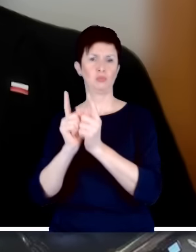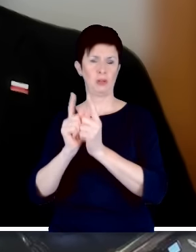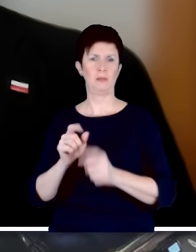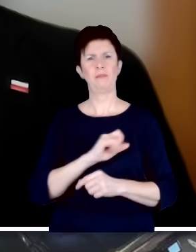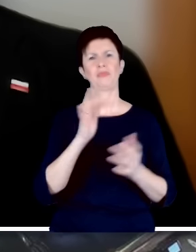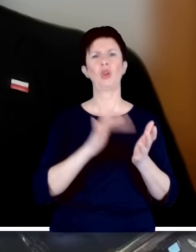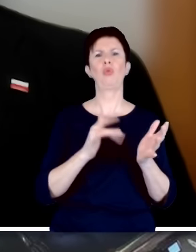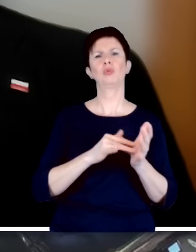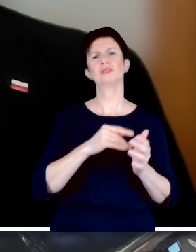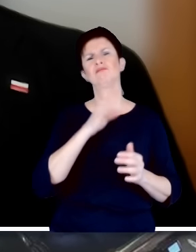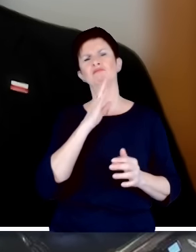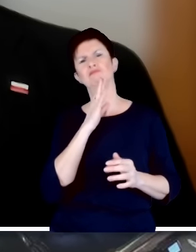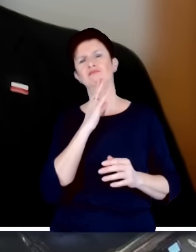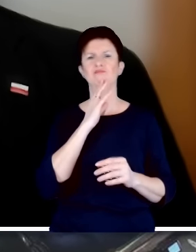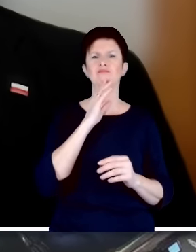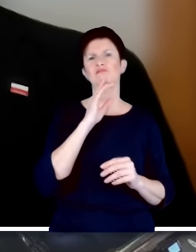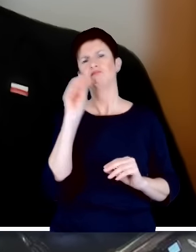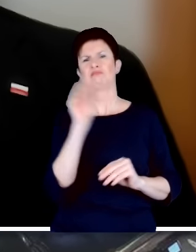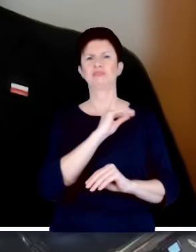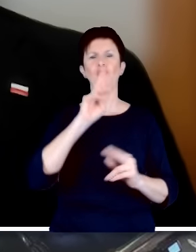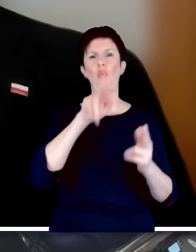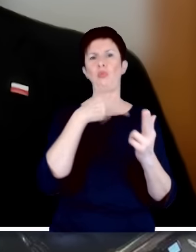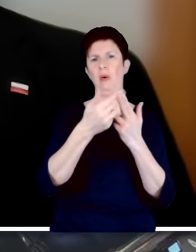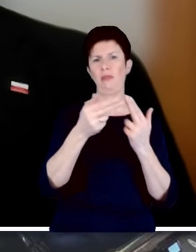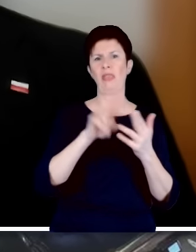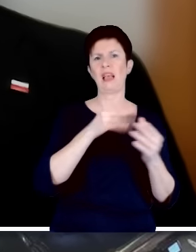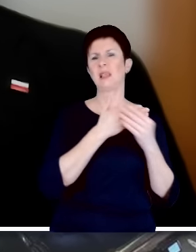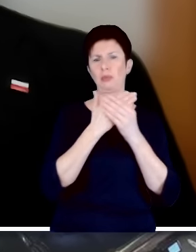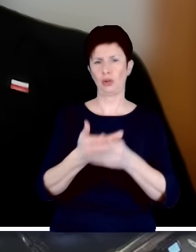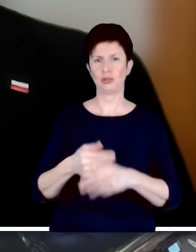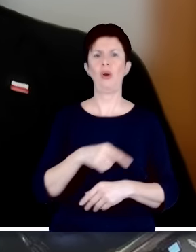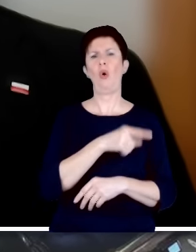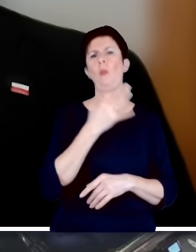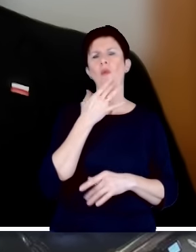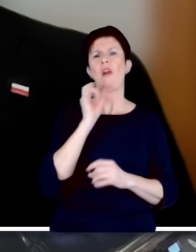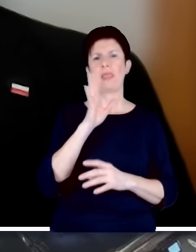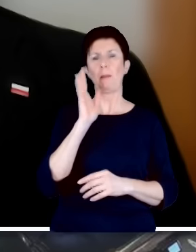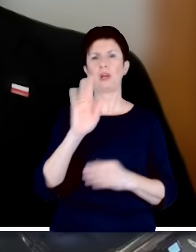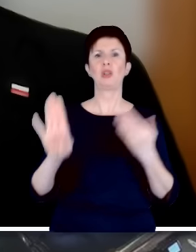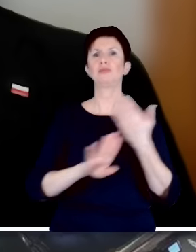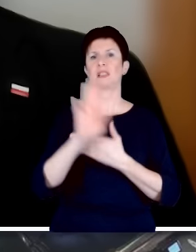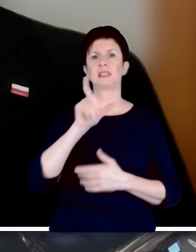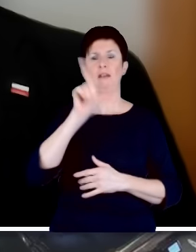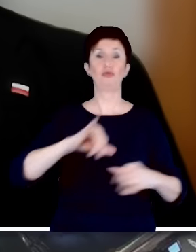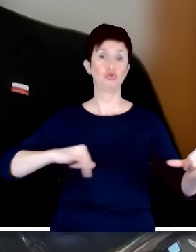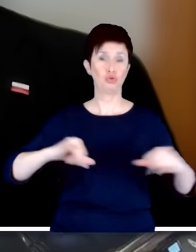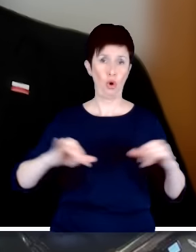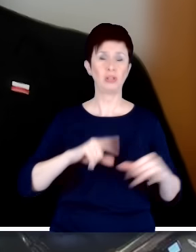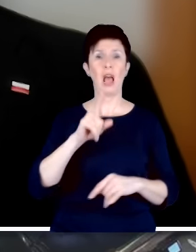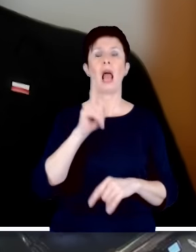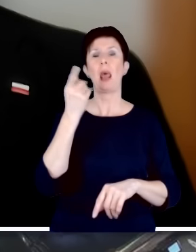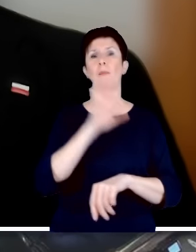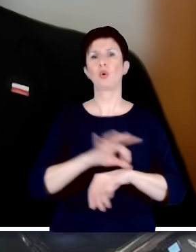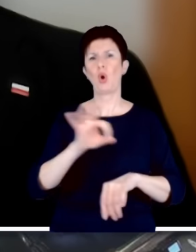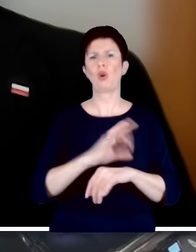odpowiedział na zaproszenie pana prezydenta. Co prawda potwierdził, że będzie tam przedstawiciel rządu, ale mówi, jeżeli chodzi o takie projekty jak Centralny